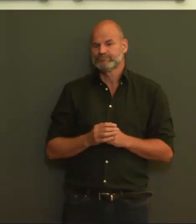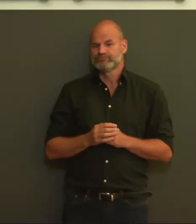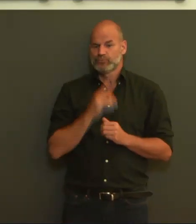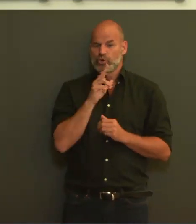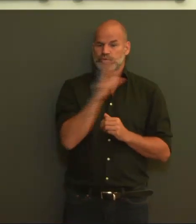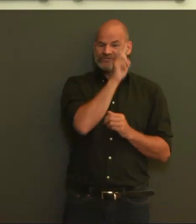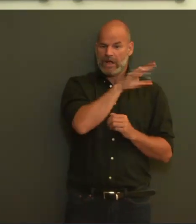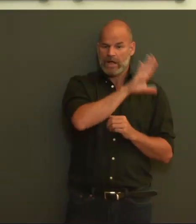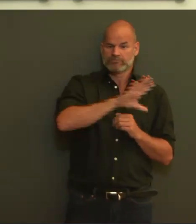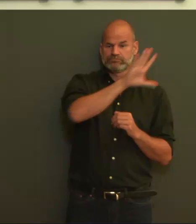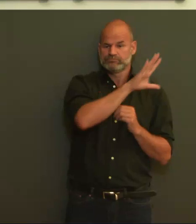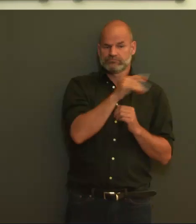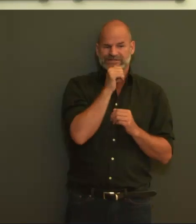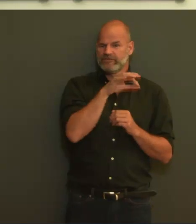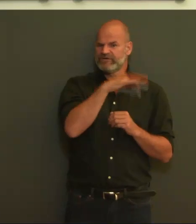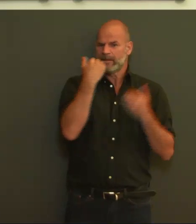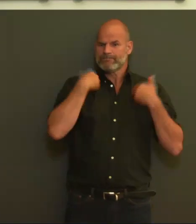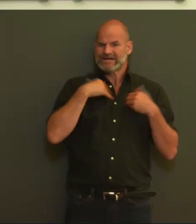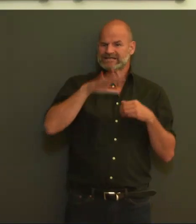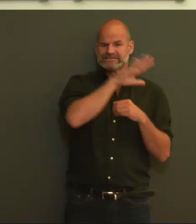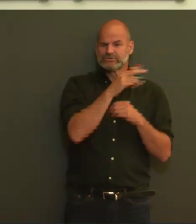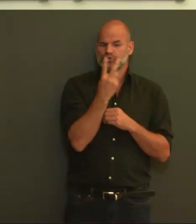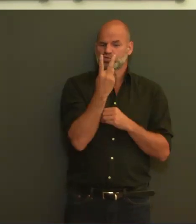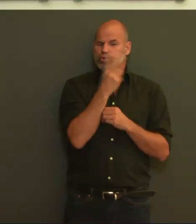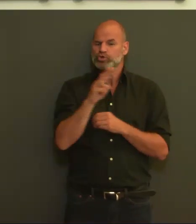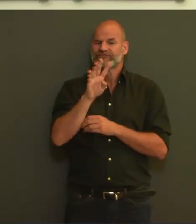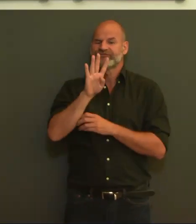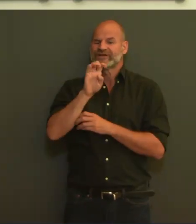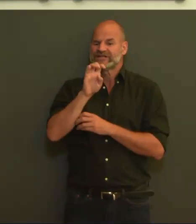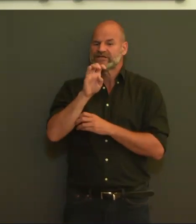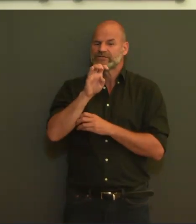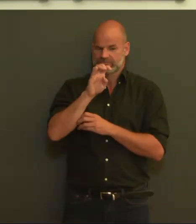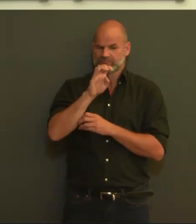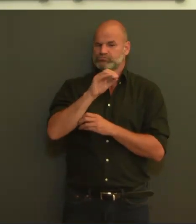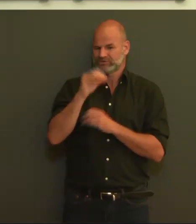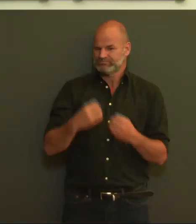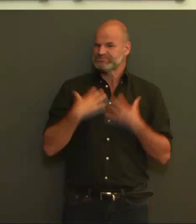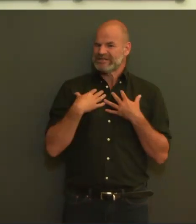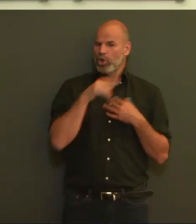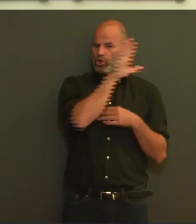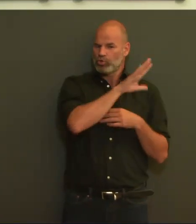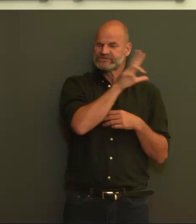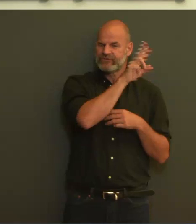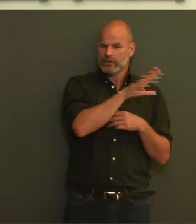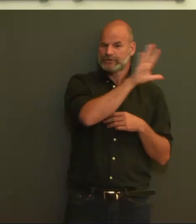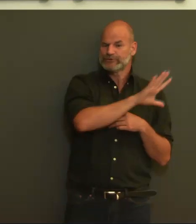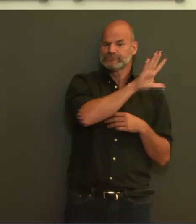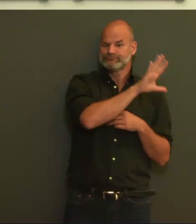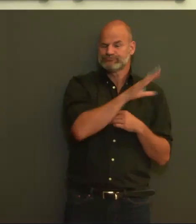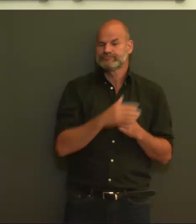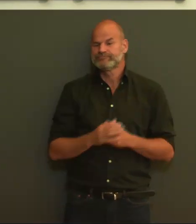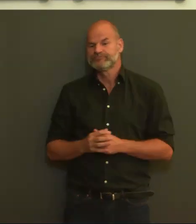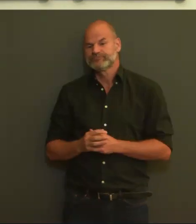aantallen, 240 in de afgelopen week. En bovendien is een belangrijk deel van die